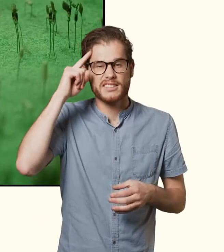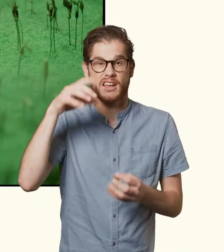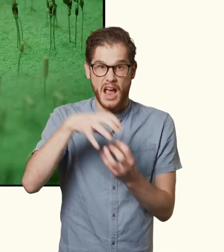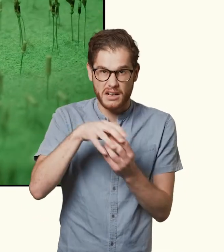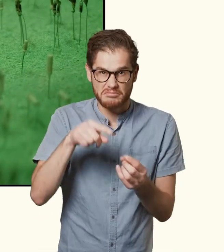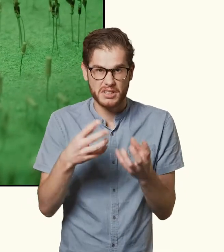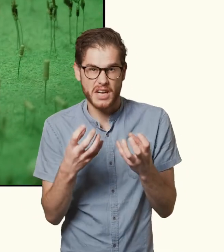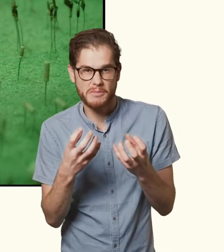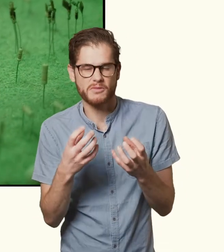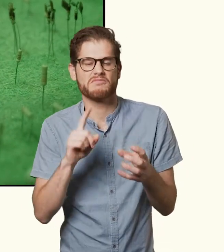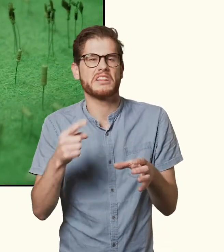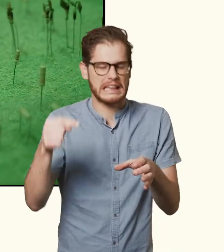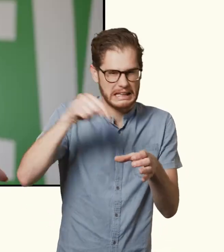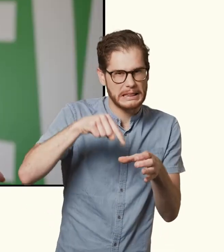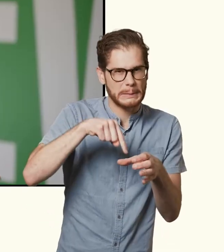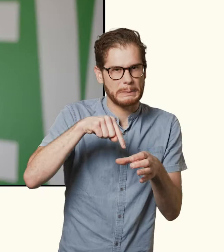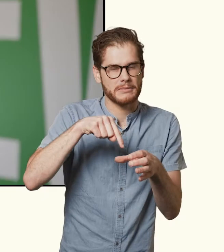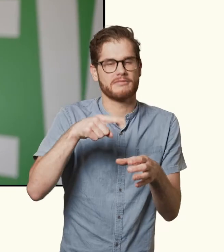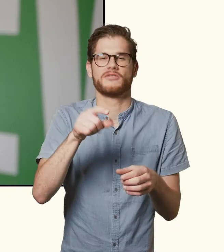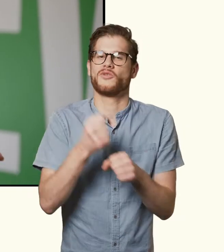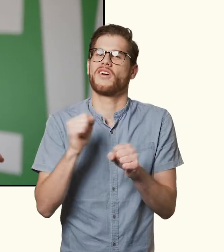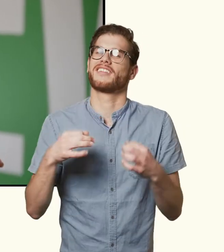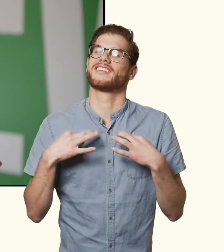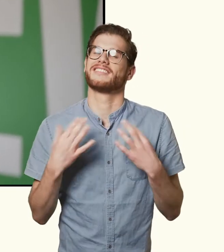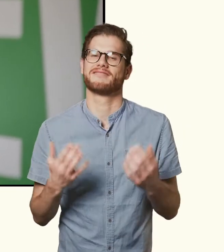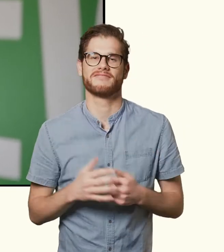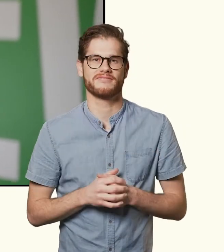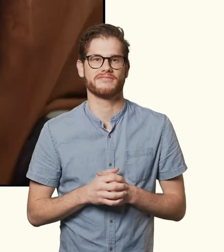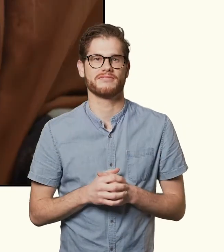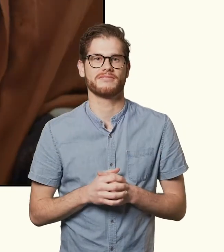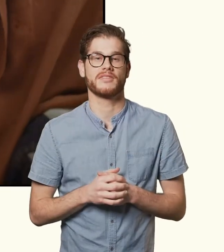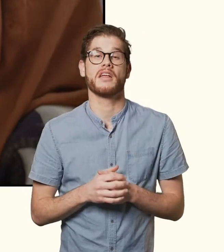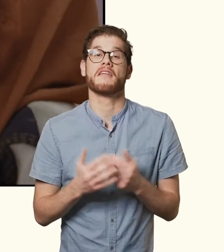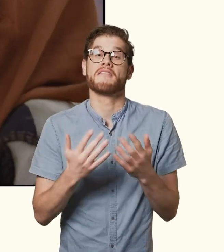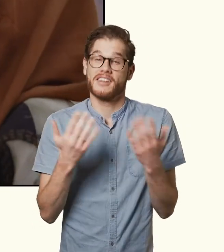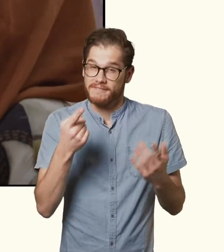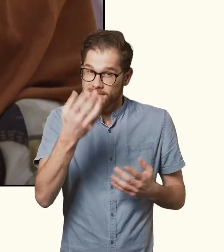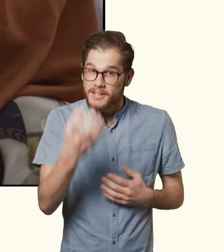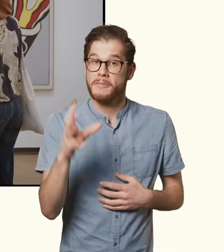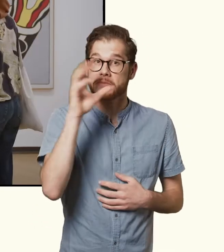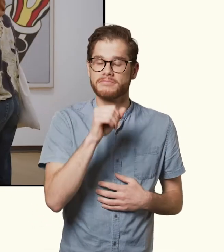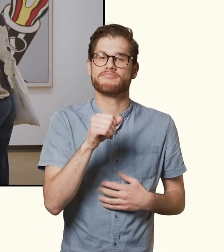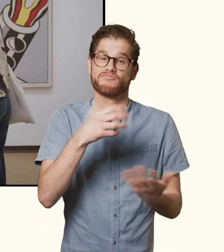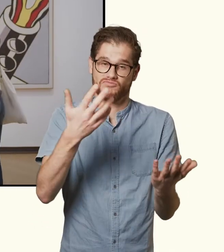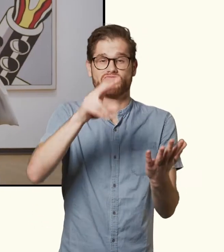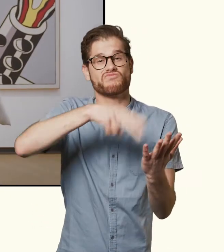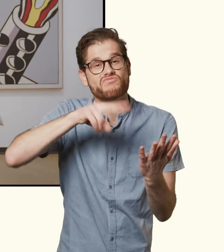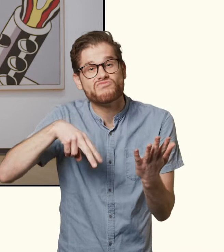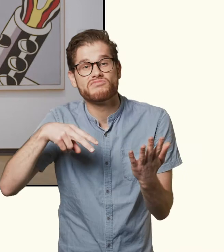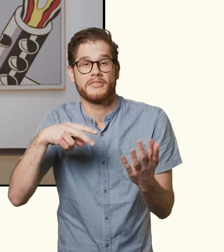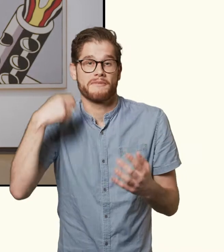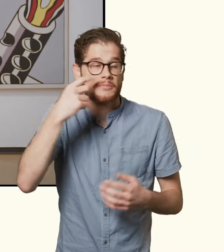heel lekker vinden, maar je hoeft niet te weten of het op eikenhout gerijpt is of wat er allemaal in zit. Maar je kan er dan alsnog van